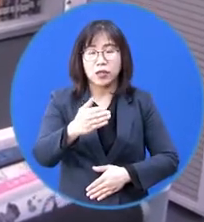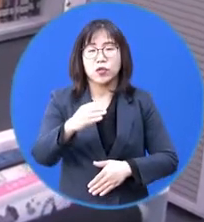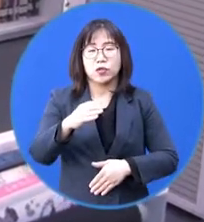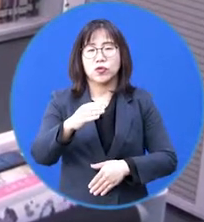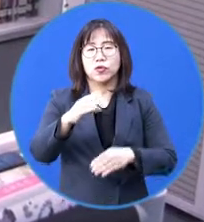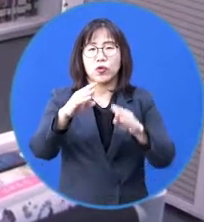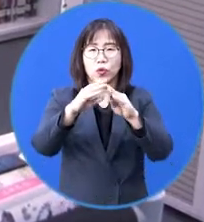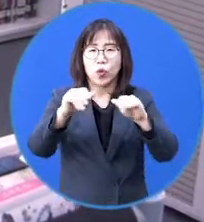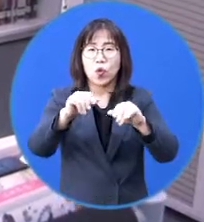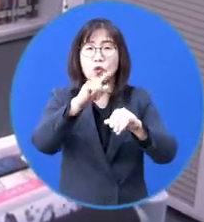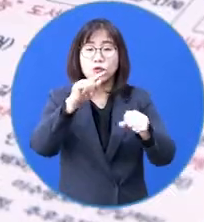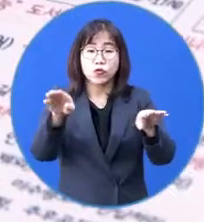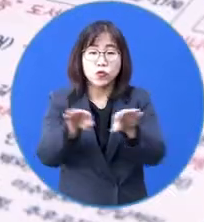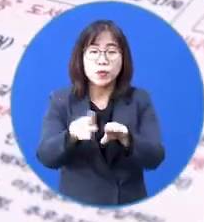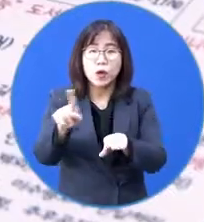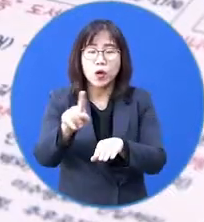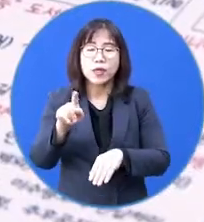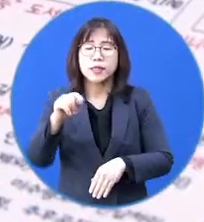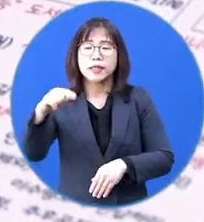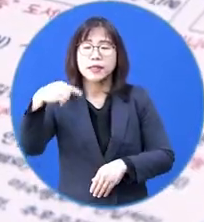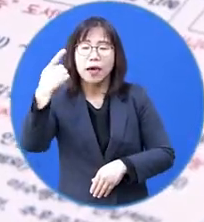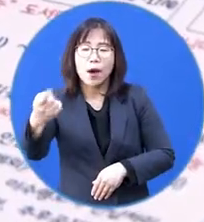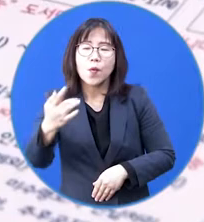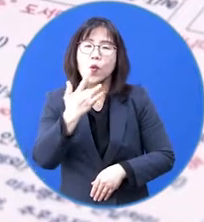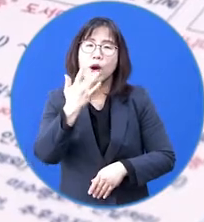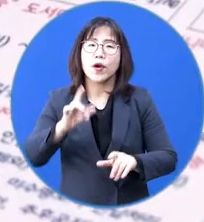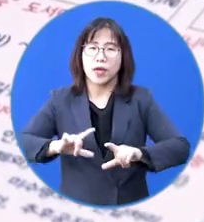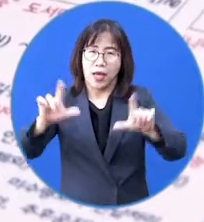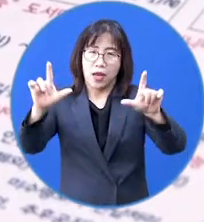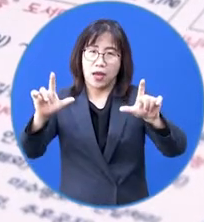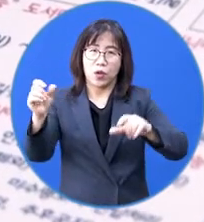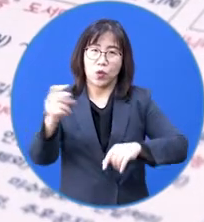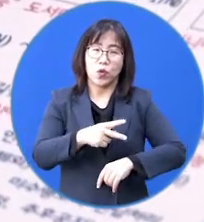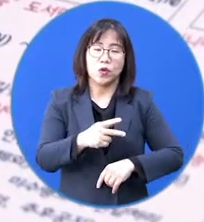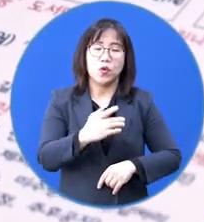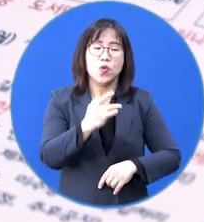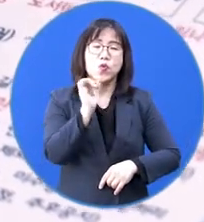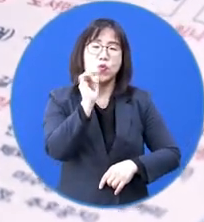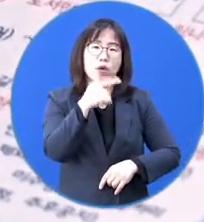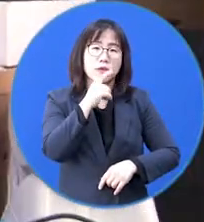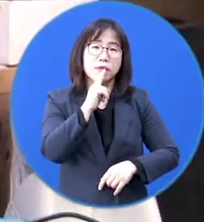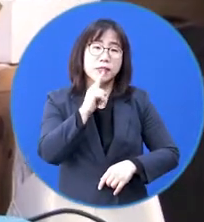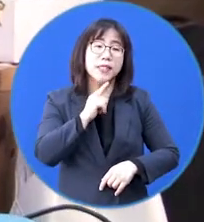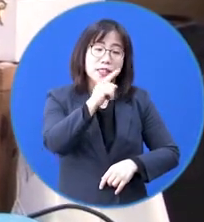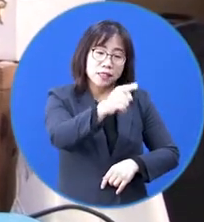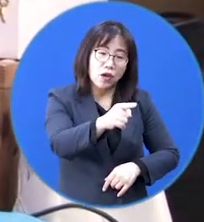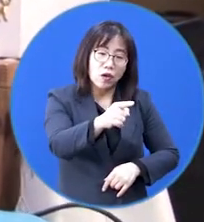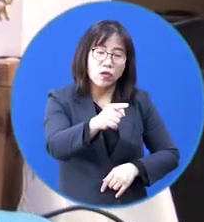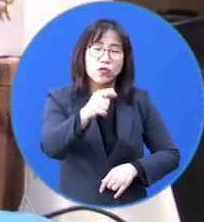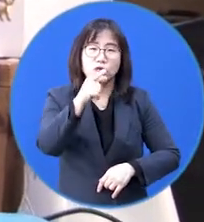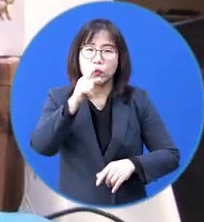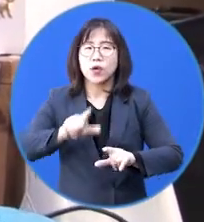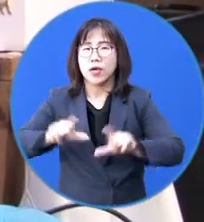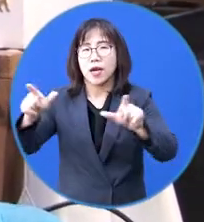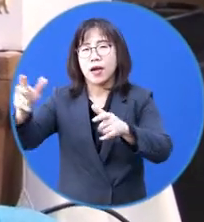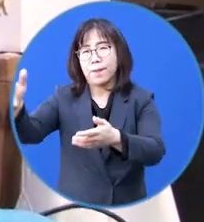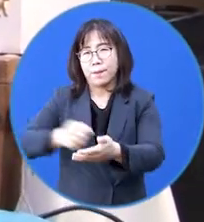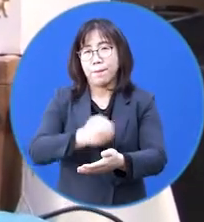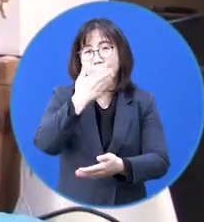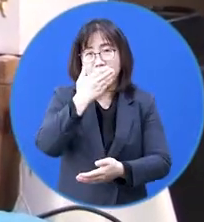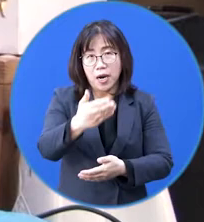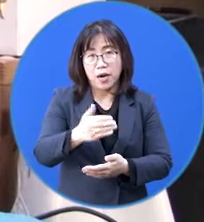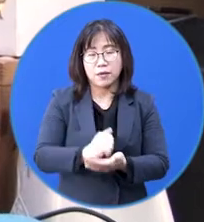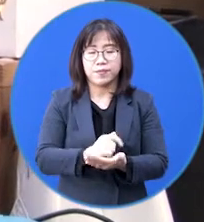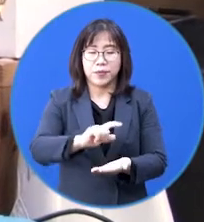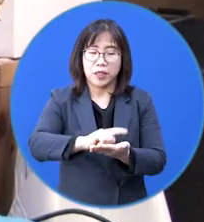화요일에 수령할수 있습니다 단 도서관 휴관 1인 월요일에 신청한 노선은 수요일에 받아볼 수 있습니다